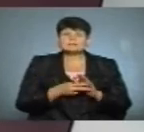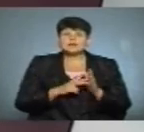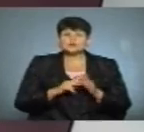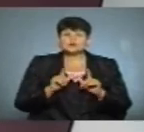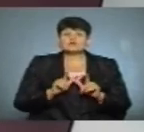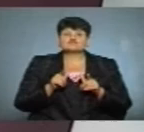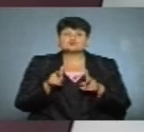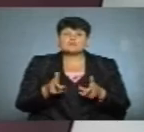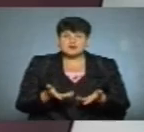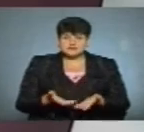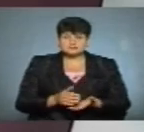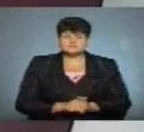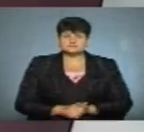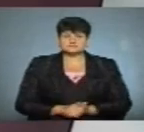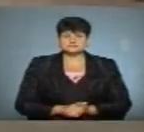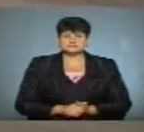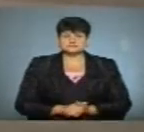вступати? Марія Котенко дізнавалася.